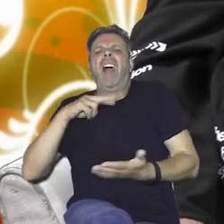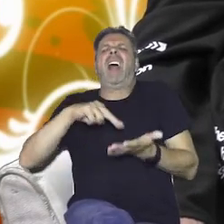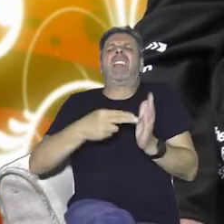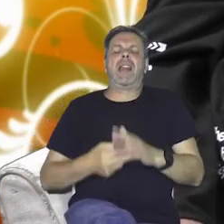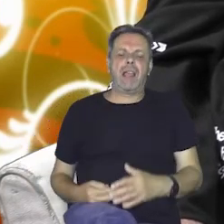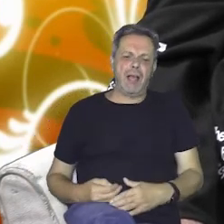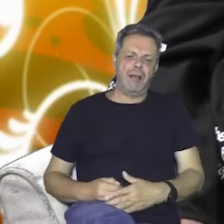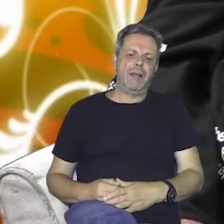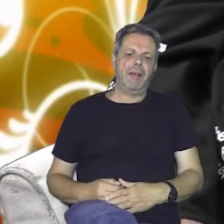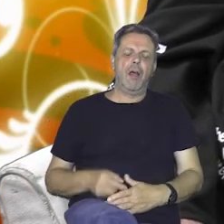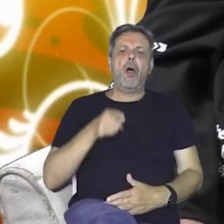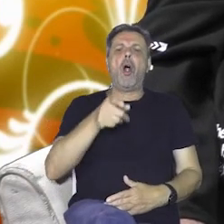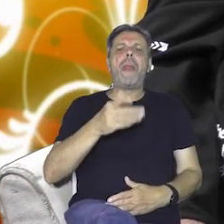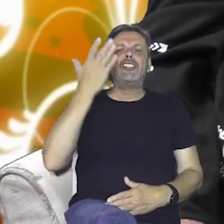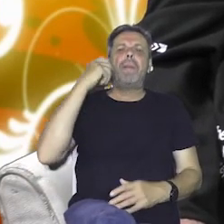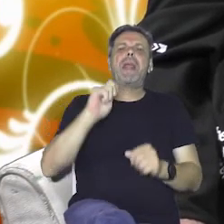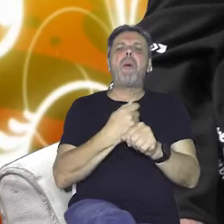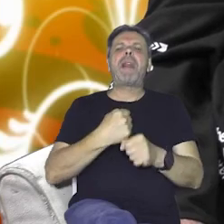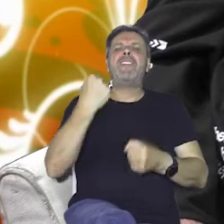prije popravila auto nego ja.